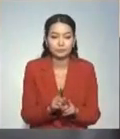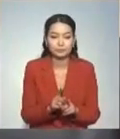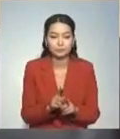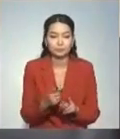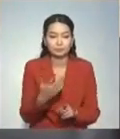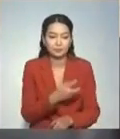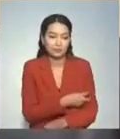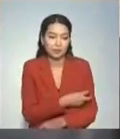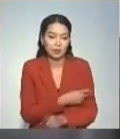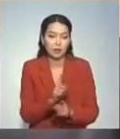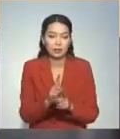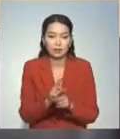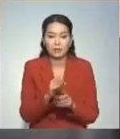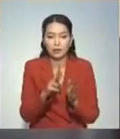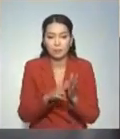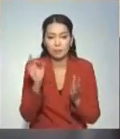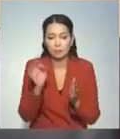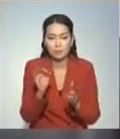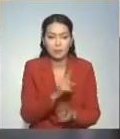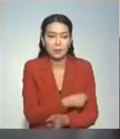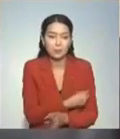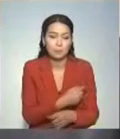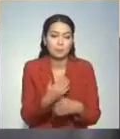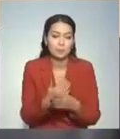только 18% оказывают медпомощь именно